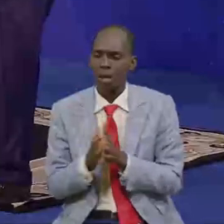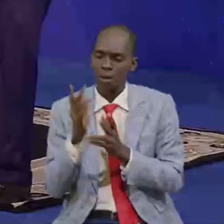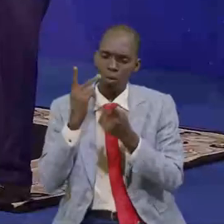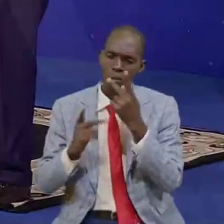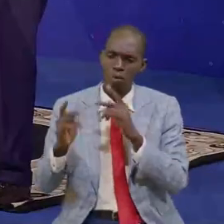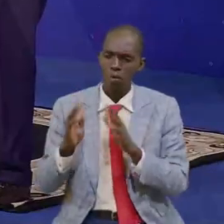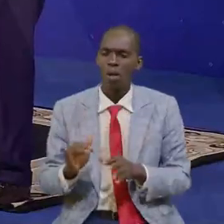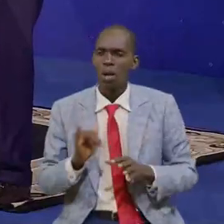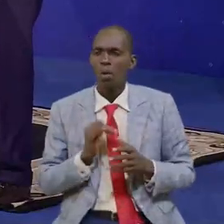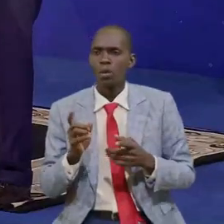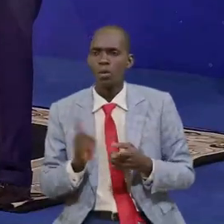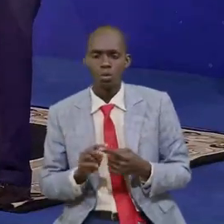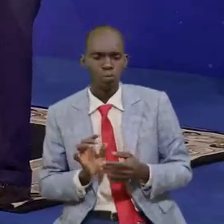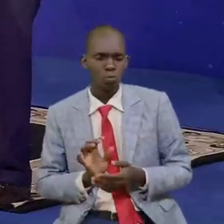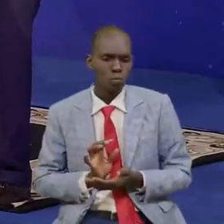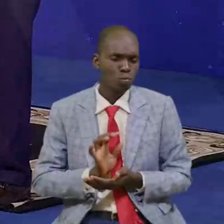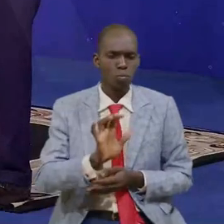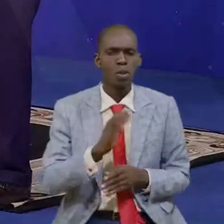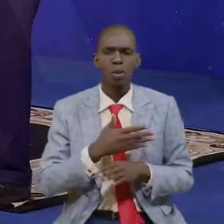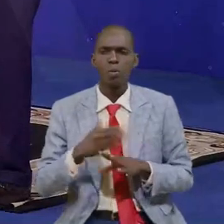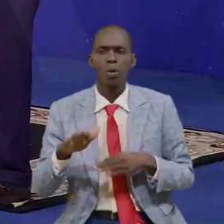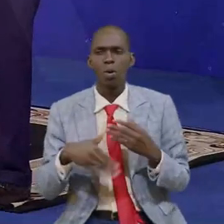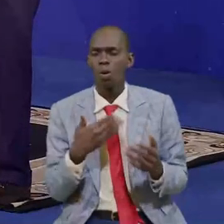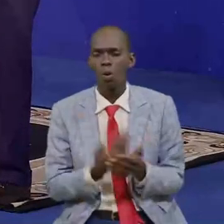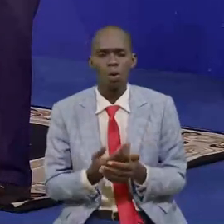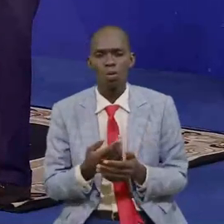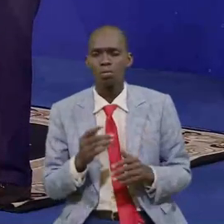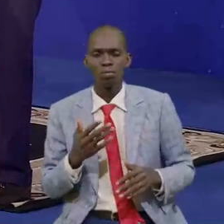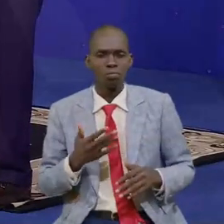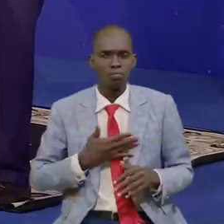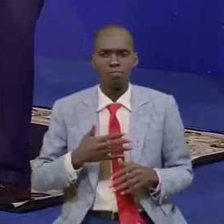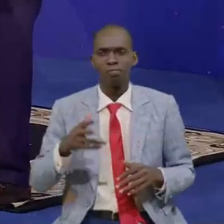veux adorer tous mes démons